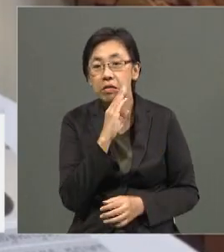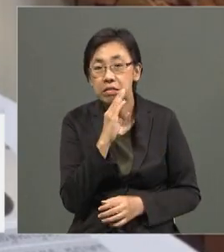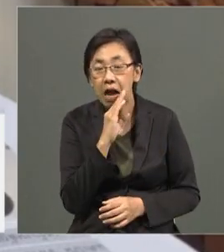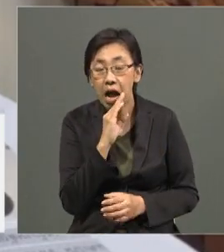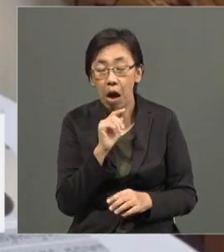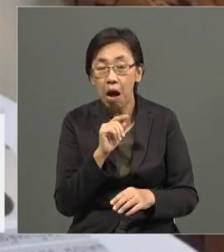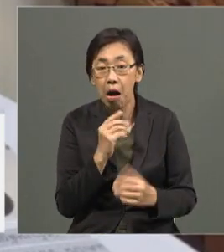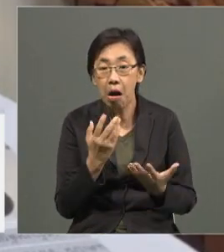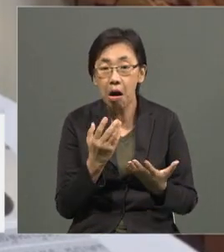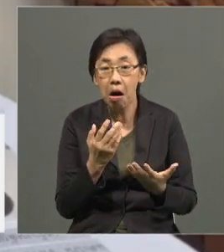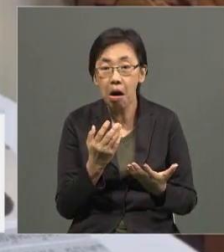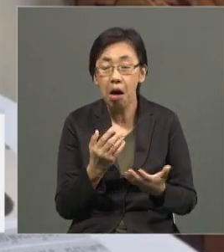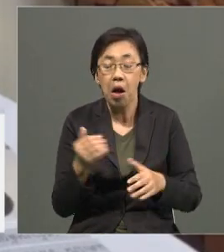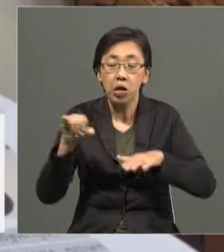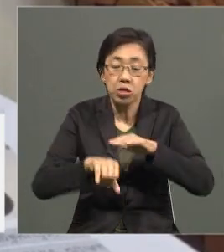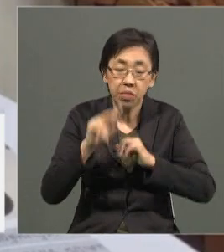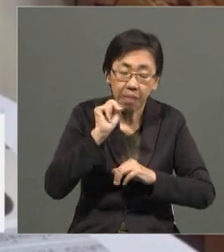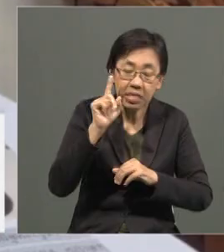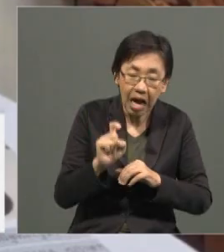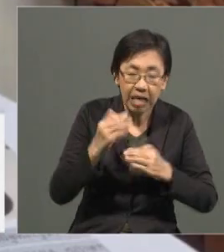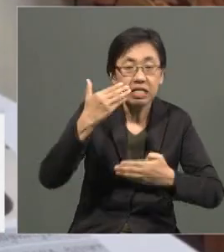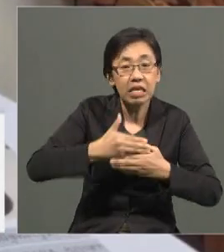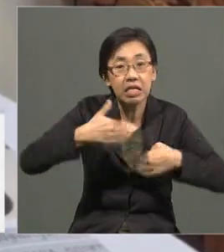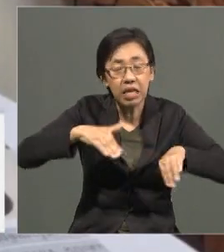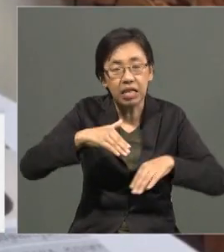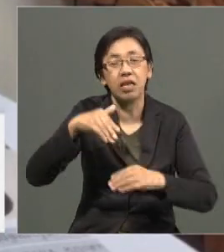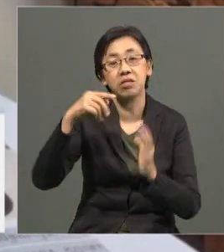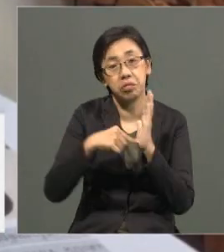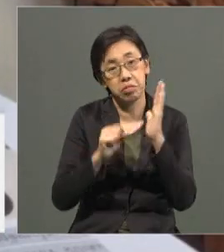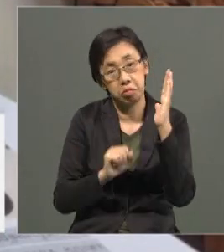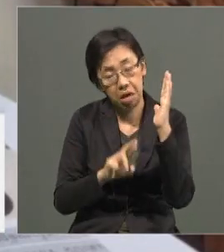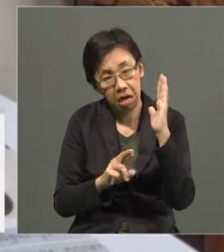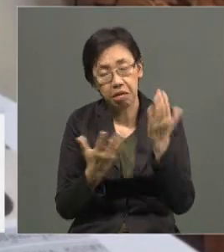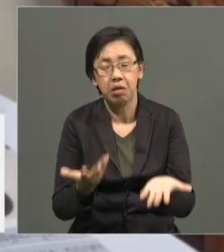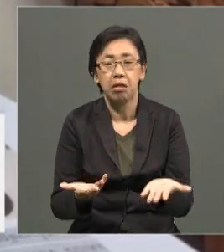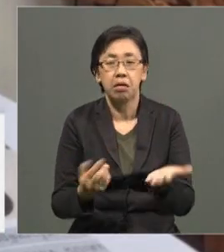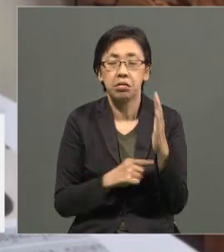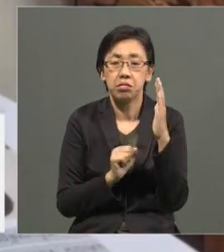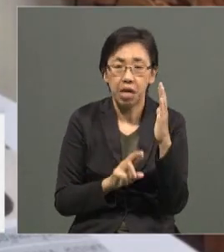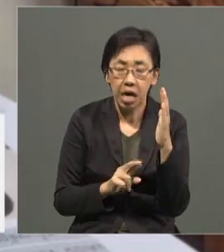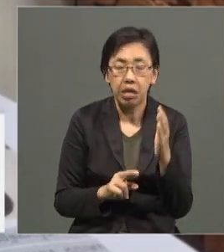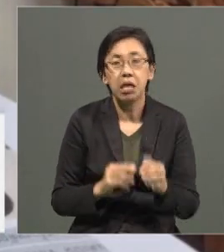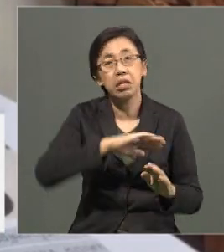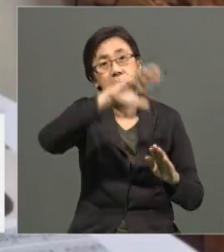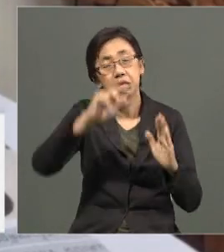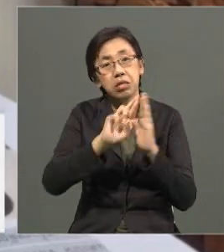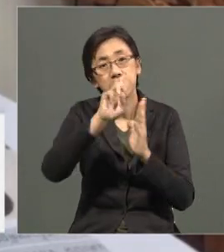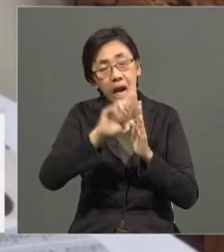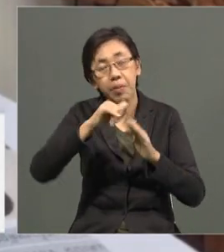ที่เหมาะสมเช่นจมน้ำตายที่เขื่อนเชี่ยวหลานหรือตกเขาตายที่